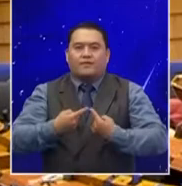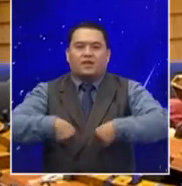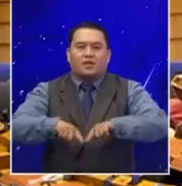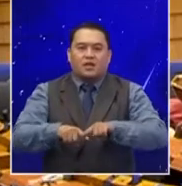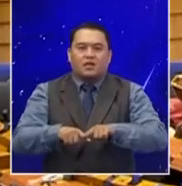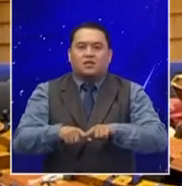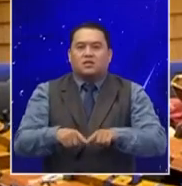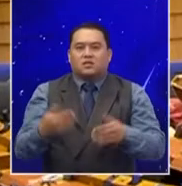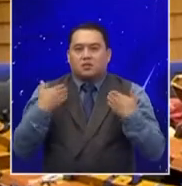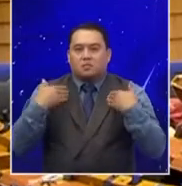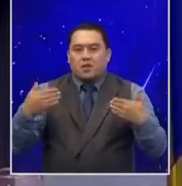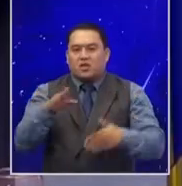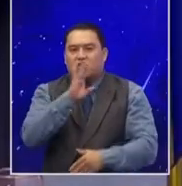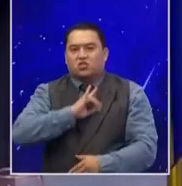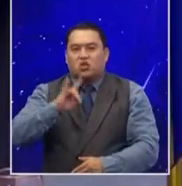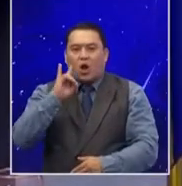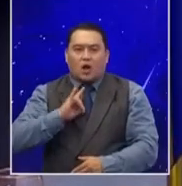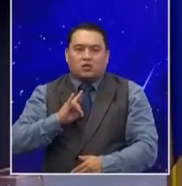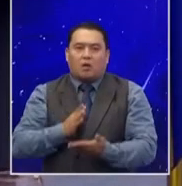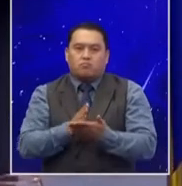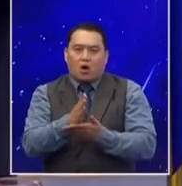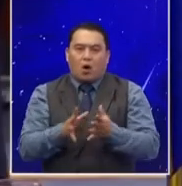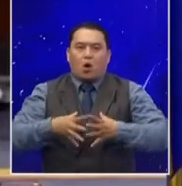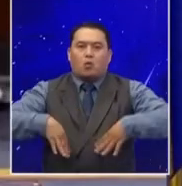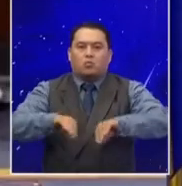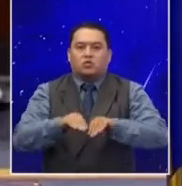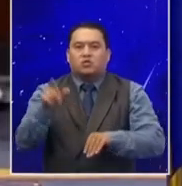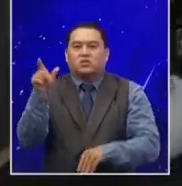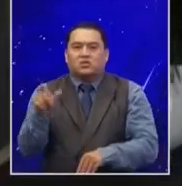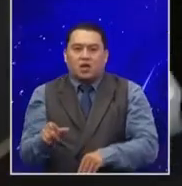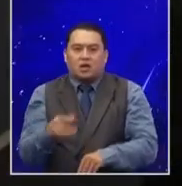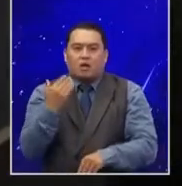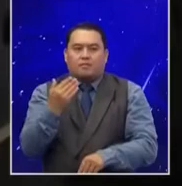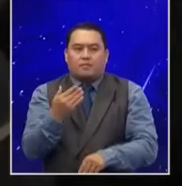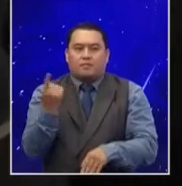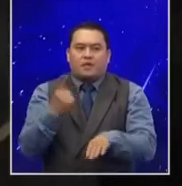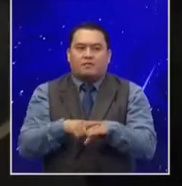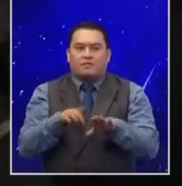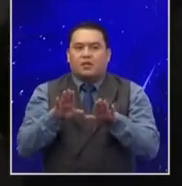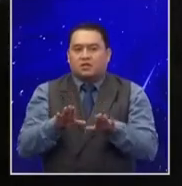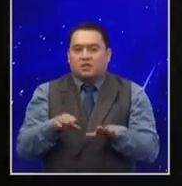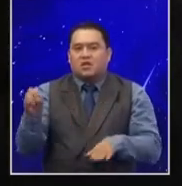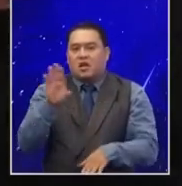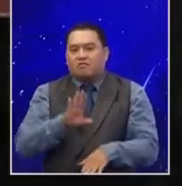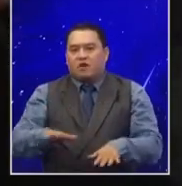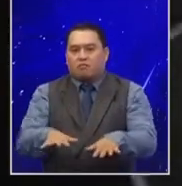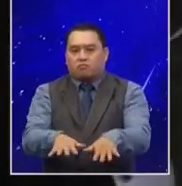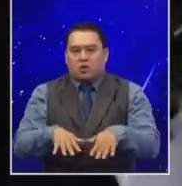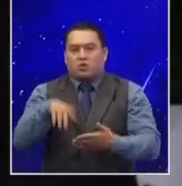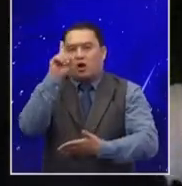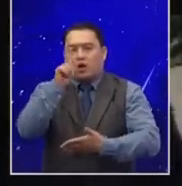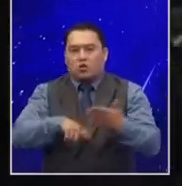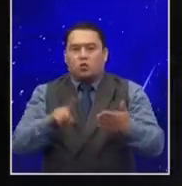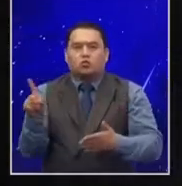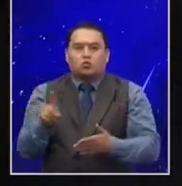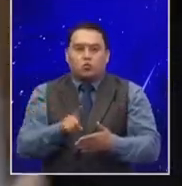совета инициативы смелых женщин, политических и общественных деятелей, она стала фаворитом. Глава Европарламента выразил надежду,